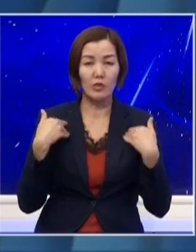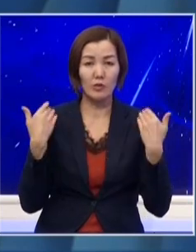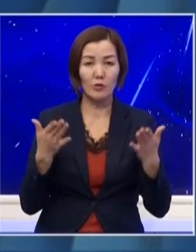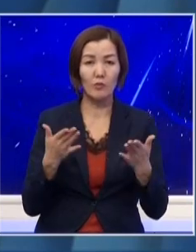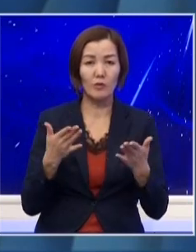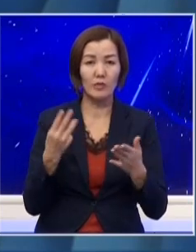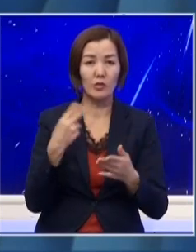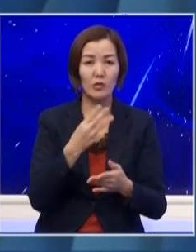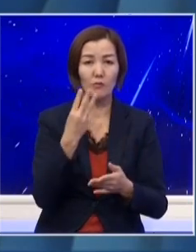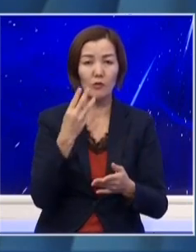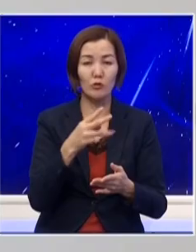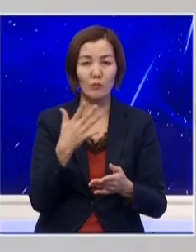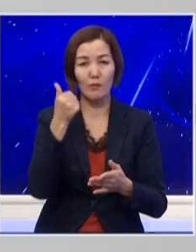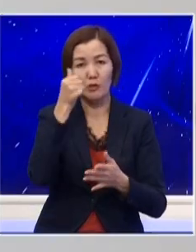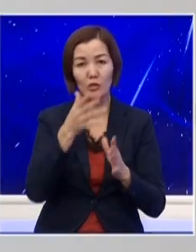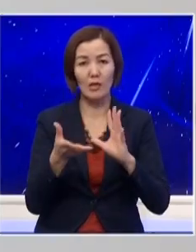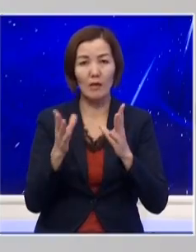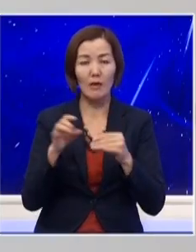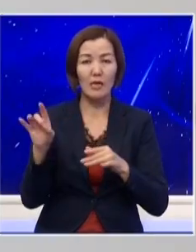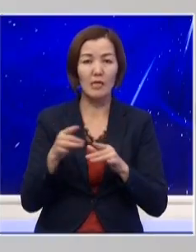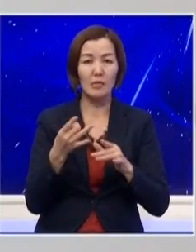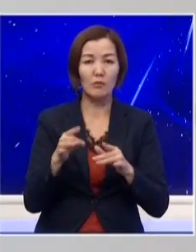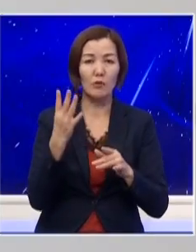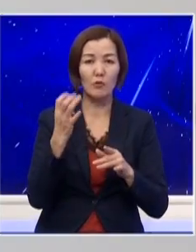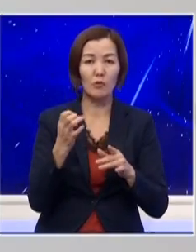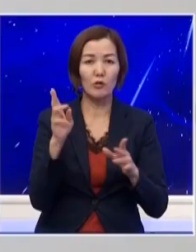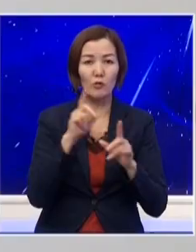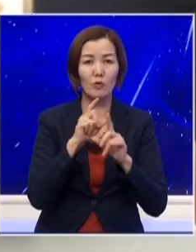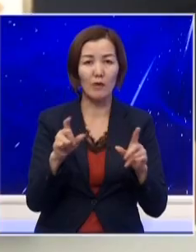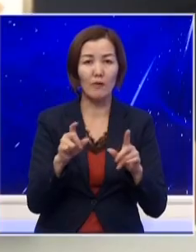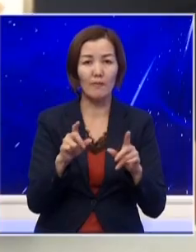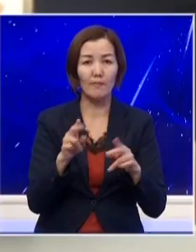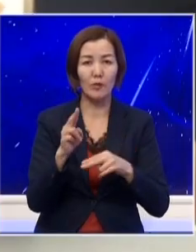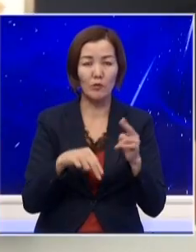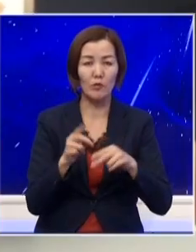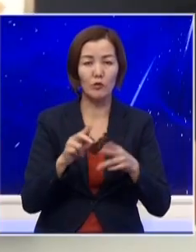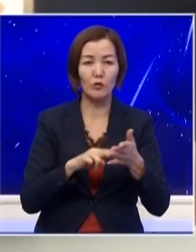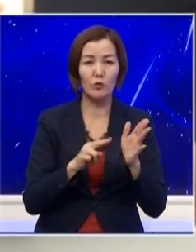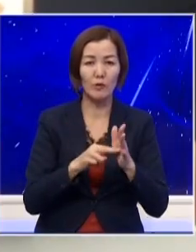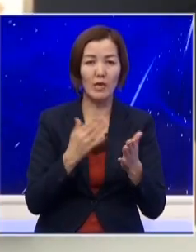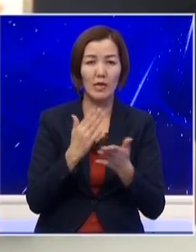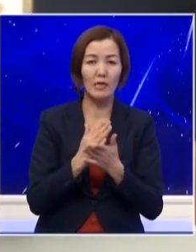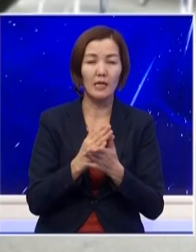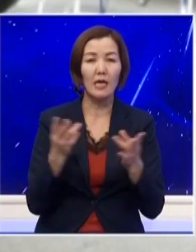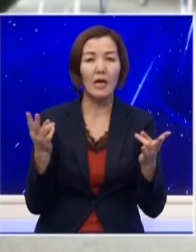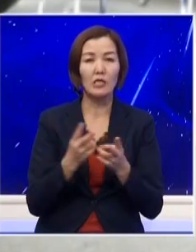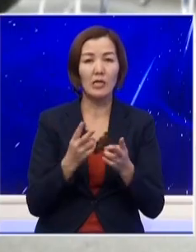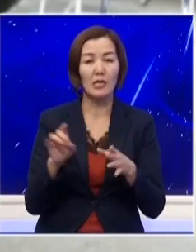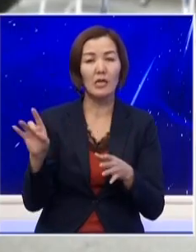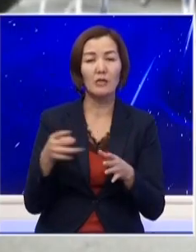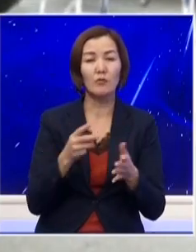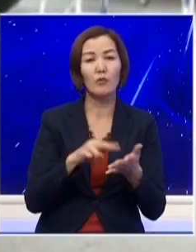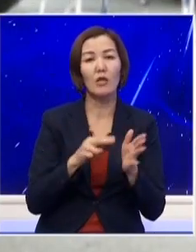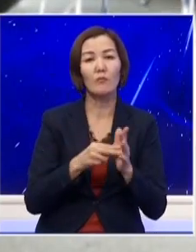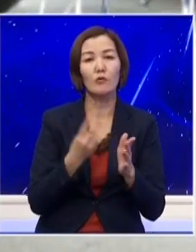2023-2025 жылдар аралығында бүкіл республика бойынша 400-ден астам орта білім беру мекемелерінің құрылысы жоспарланған. Бұл